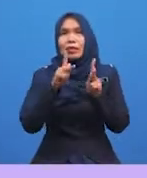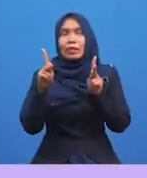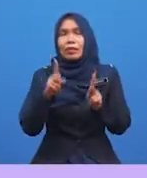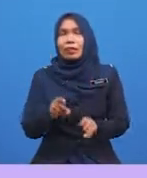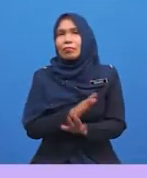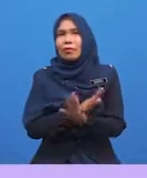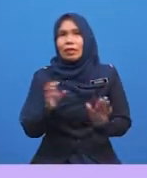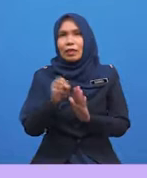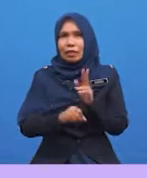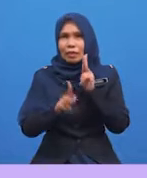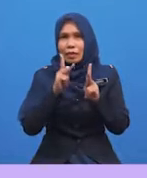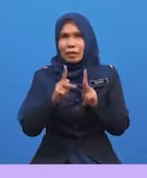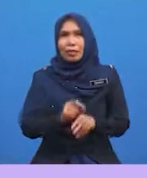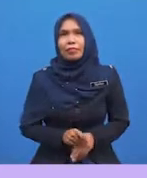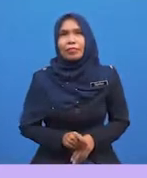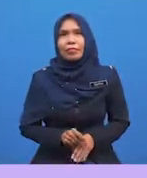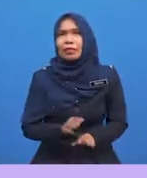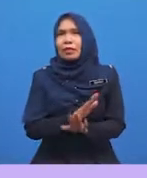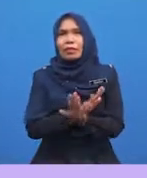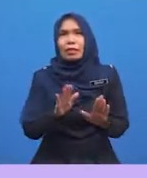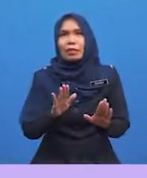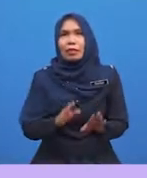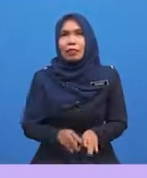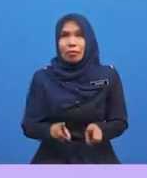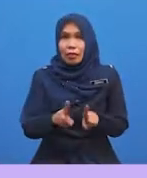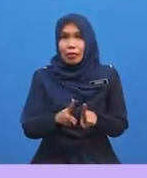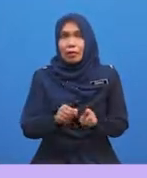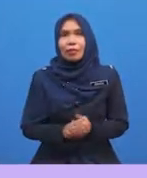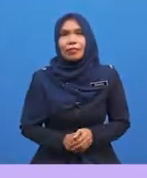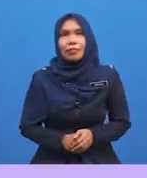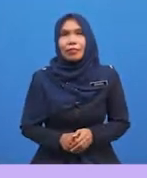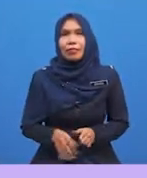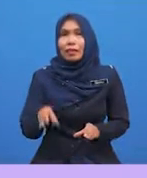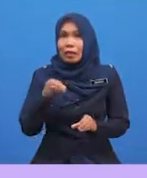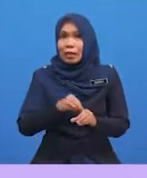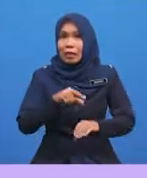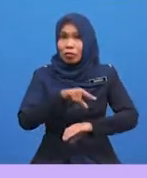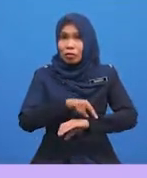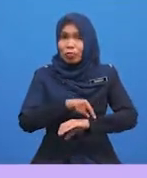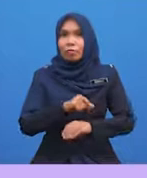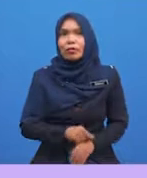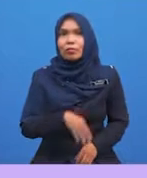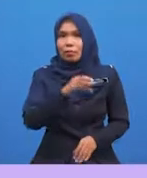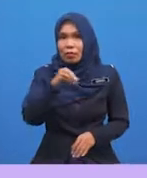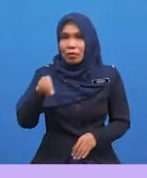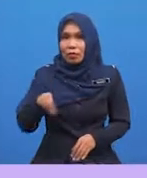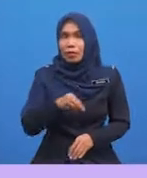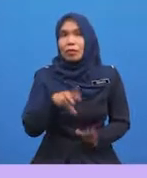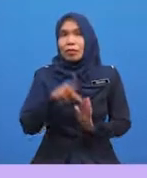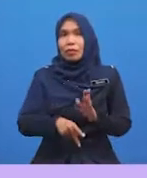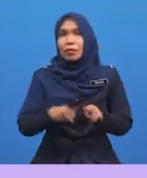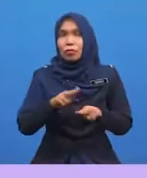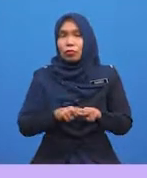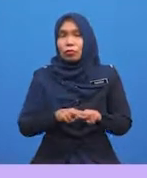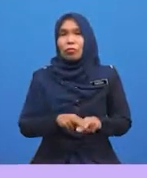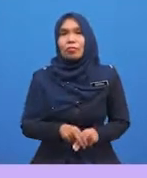sekata bermaksud tidak sama. Dalam konteks geografi, taburan penduduk yang tidak sekata